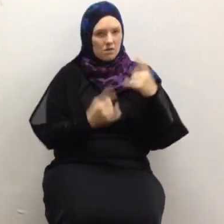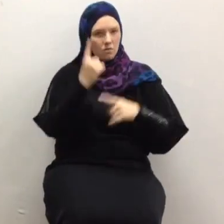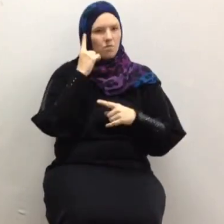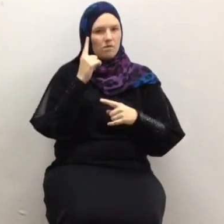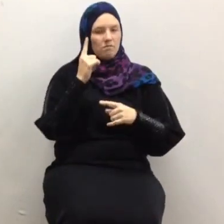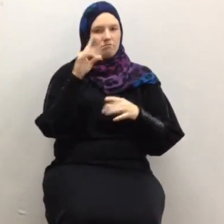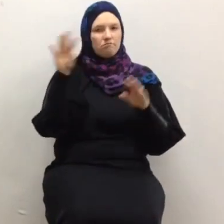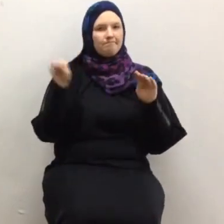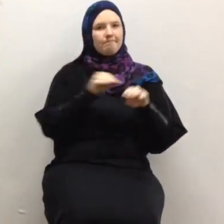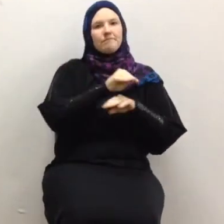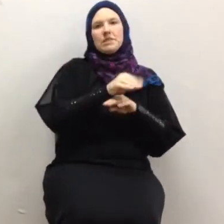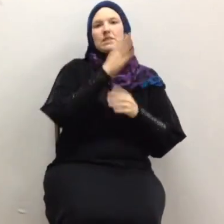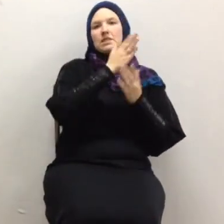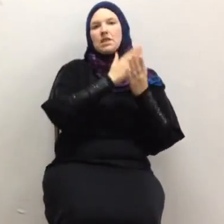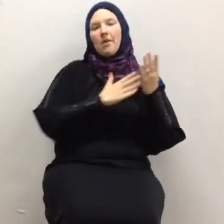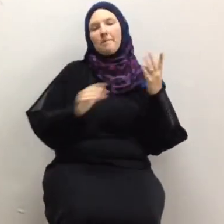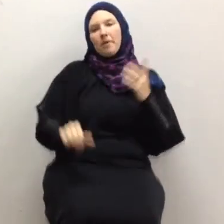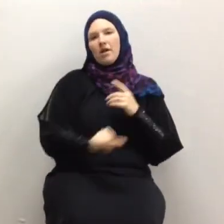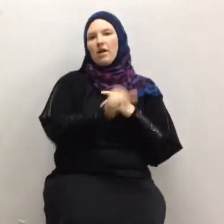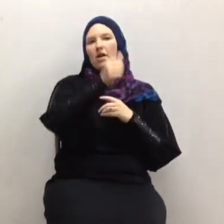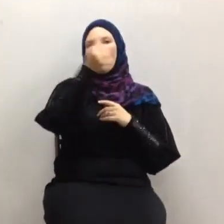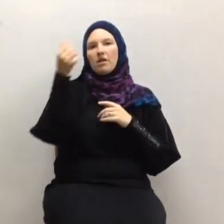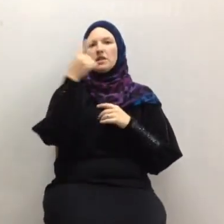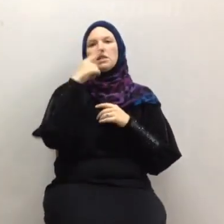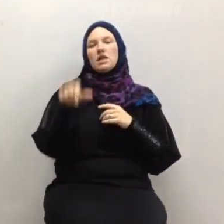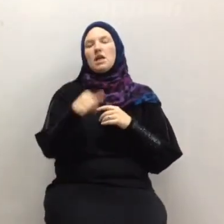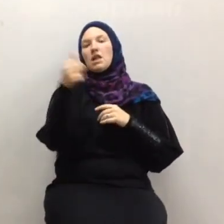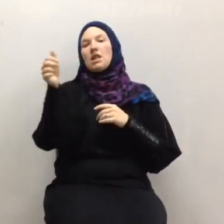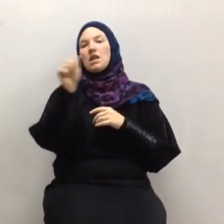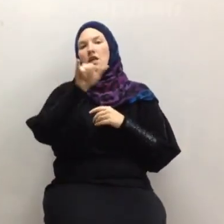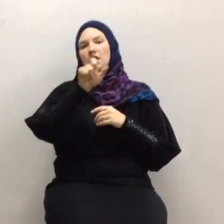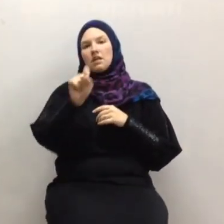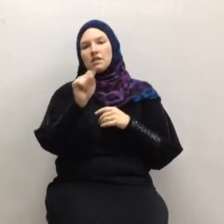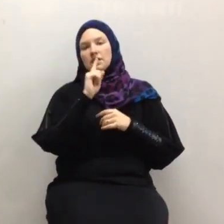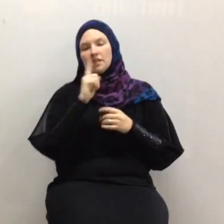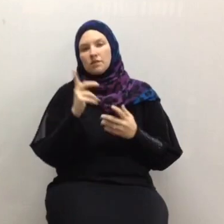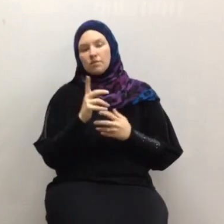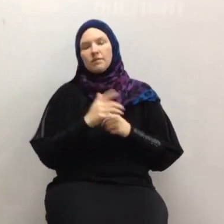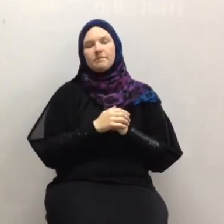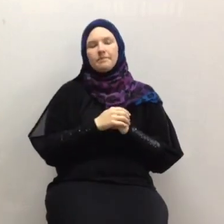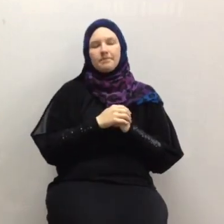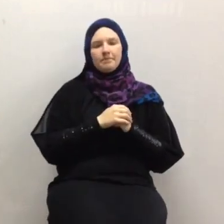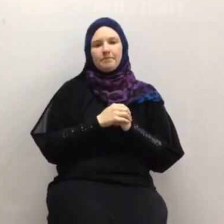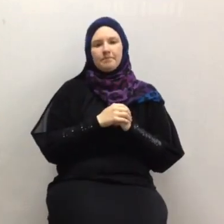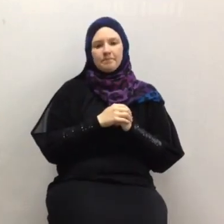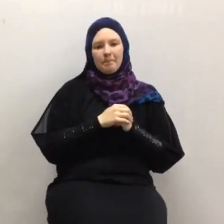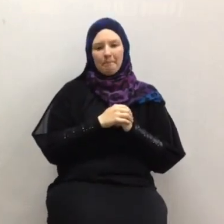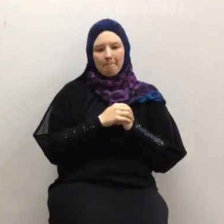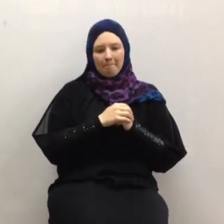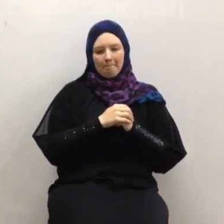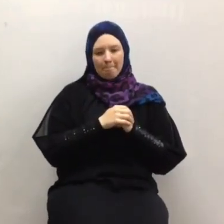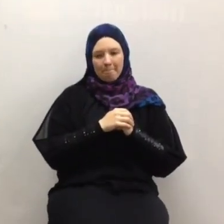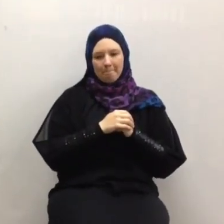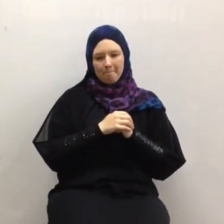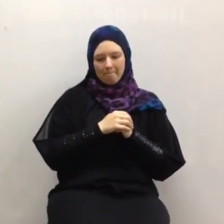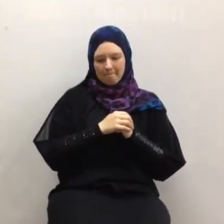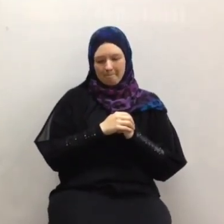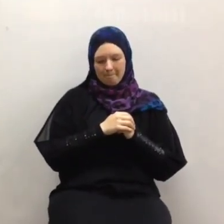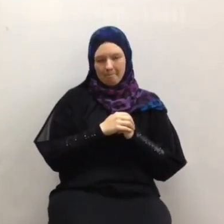Some others say the other ayah is وَاتَّقُوا يَوْمًا تُرْجَعُونَ فِيهِ إِلَى